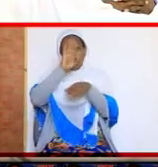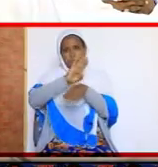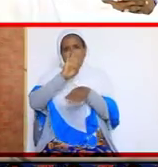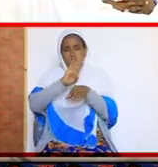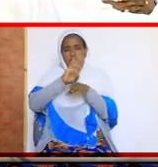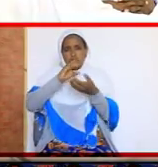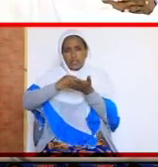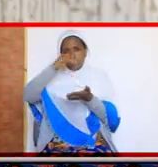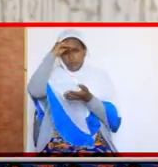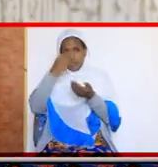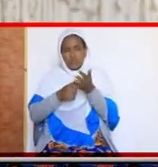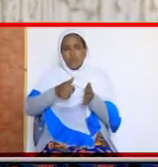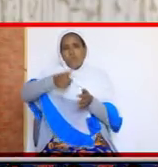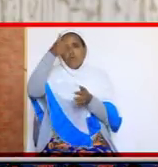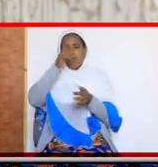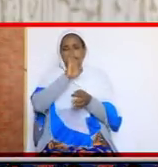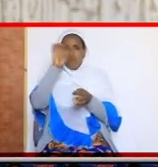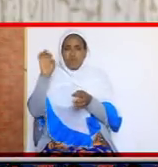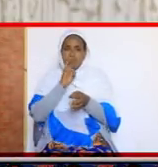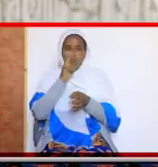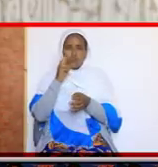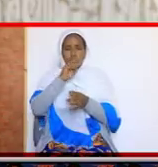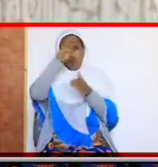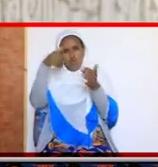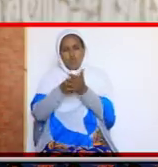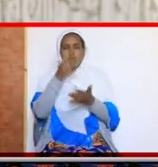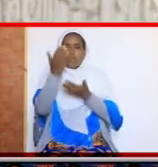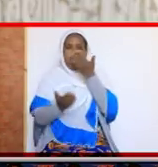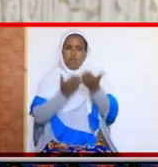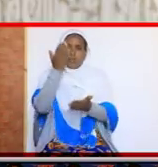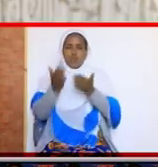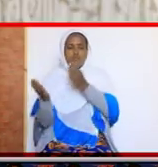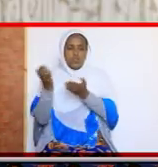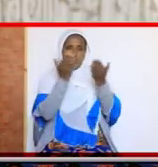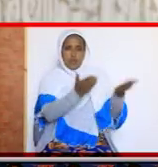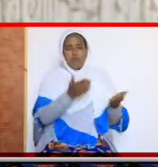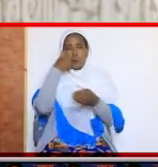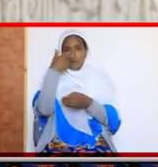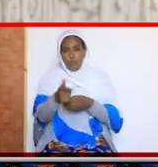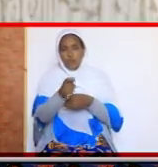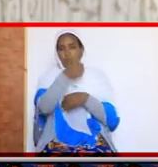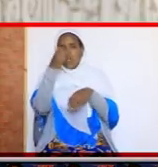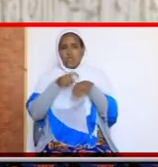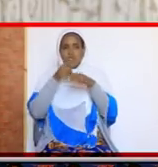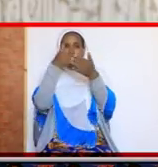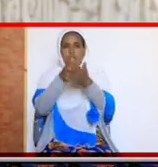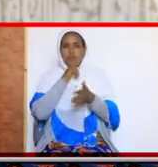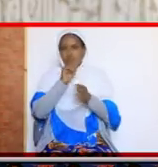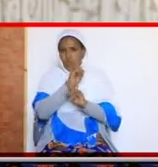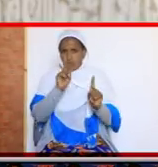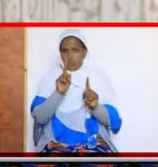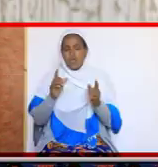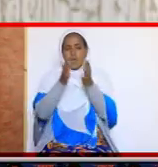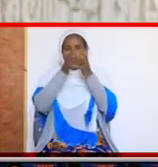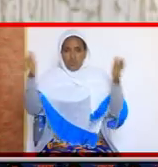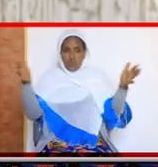በአጠቃላይ አገልግሎቶቹ የቤተ ክርስቲያን ትምህርት በዐቢይ ጾም ሁሉም ለአገልግሎት ይቀርባሉ የሚባለው